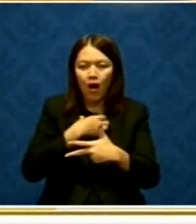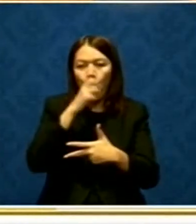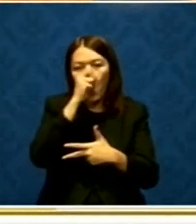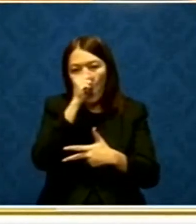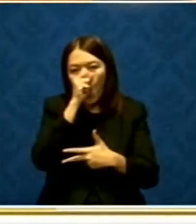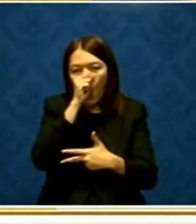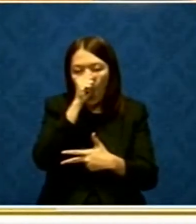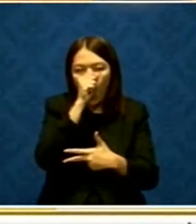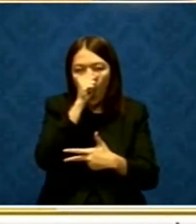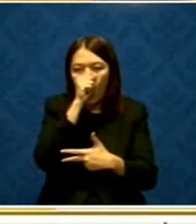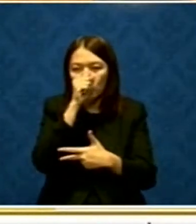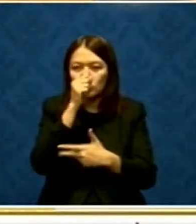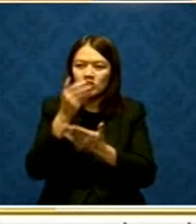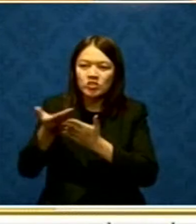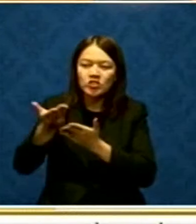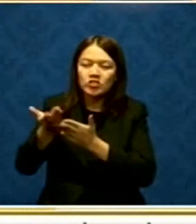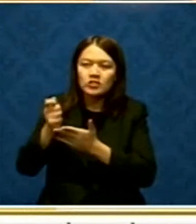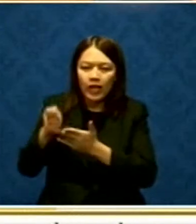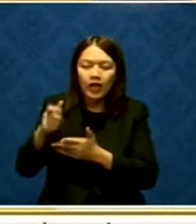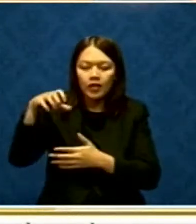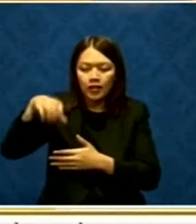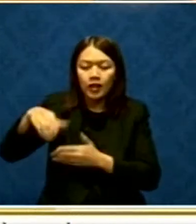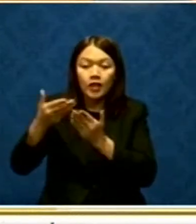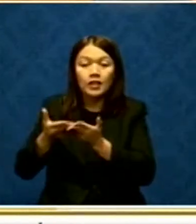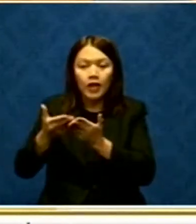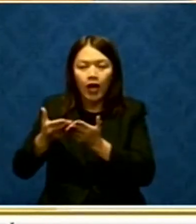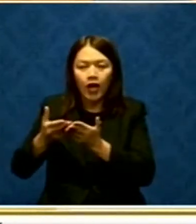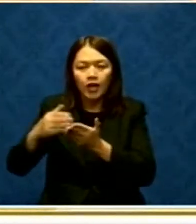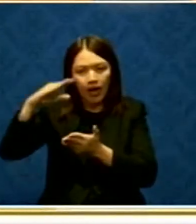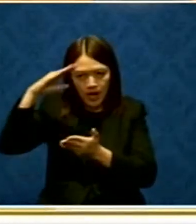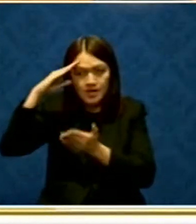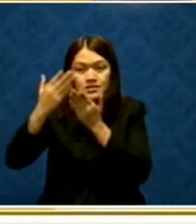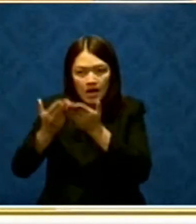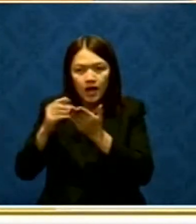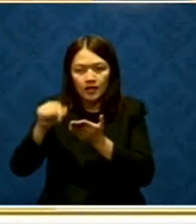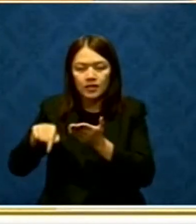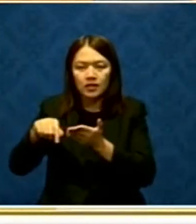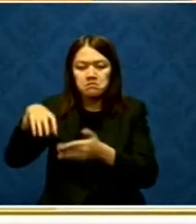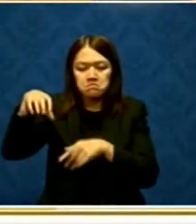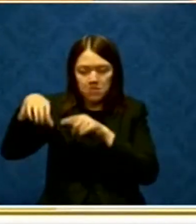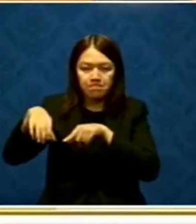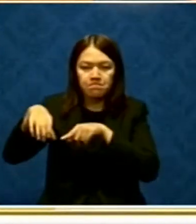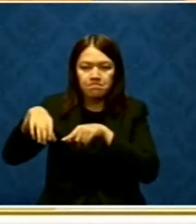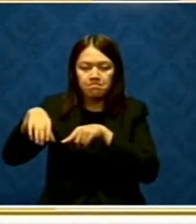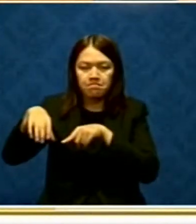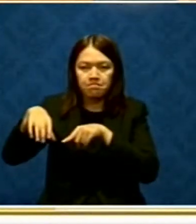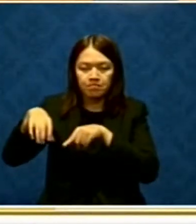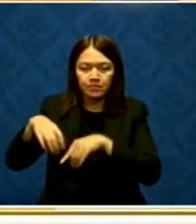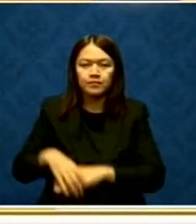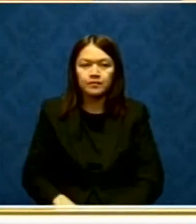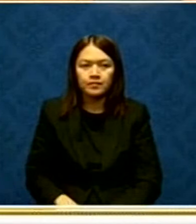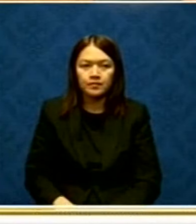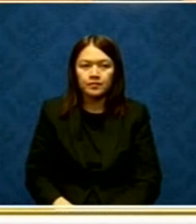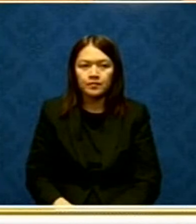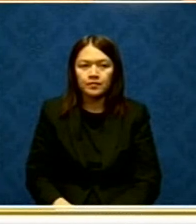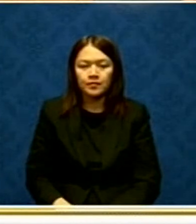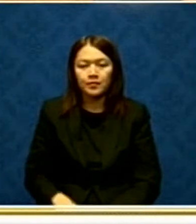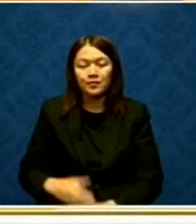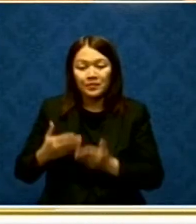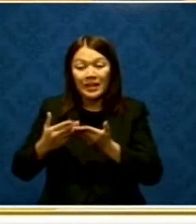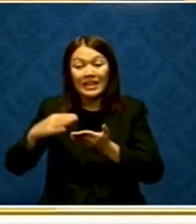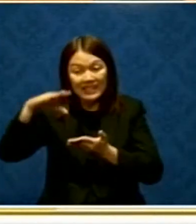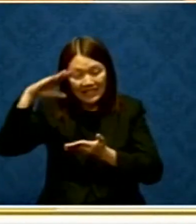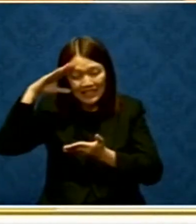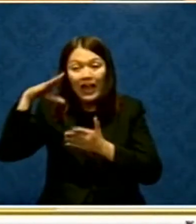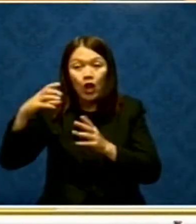และคนจัดซื้อจัดจ้างคือกองทัพเรือเรื่องมันจะอยู่ที่เบื้องต้นคือกองทัพเรือพอกองทัพเรือสรุ